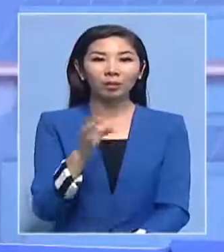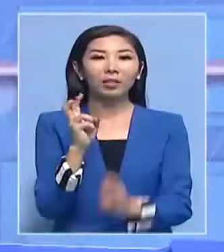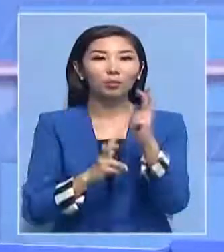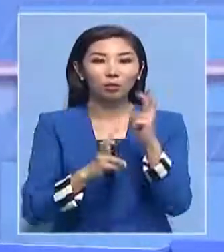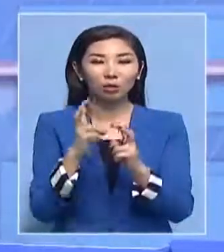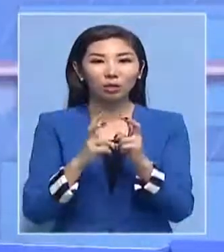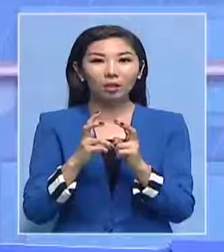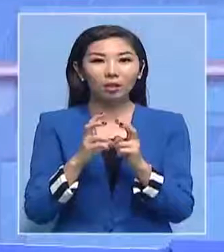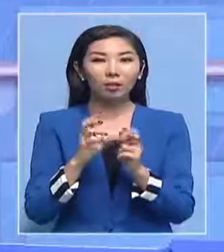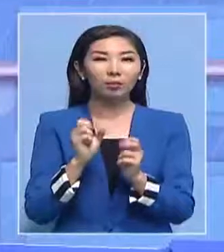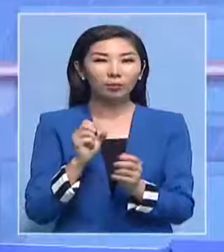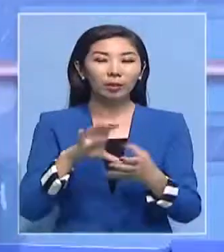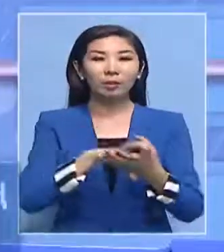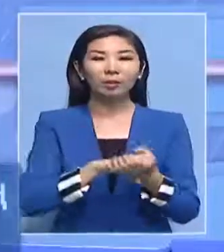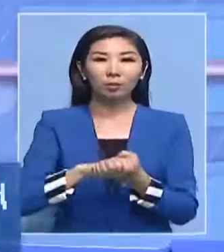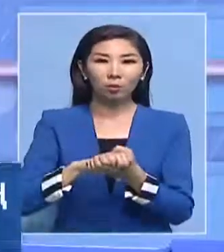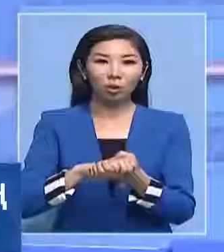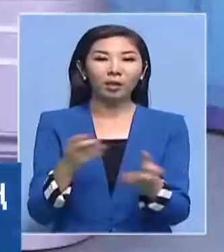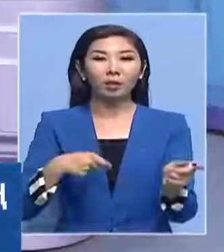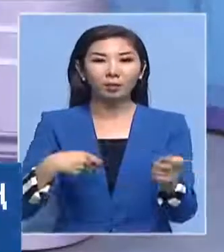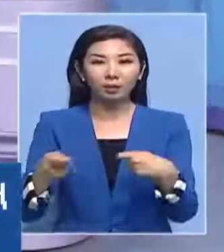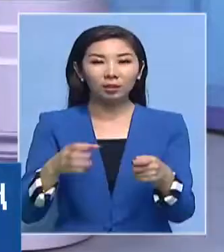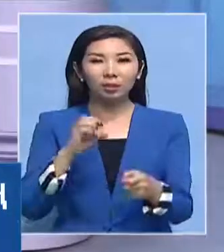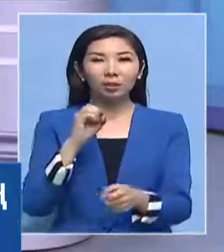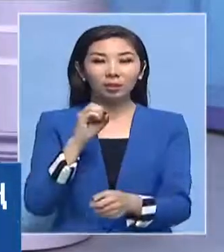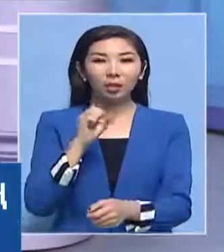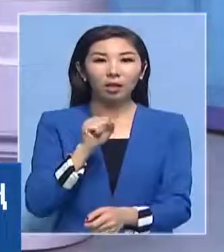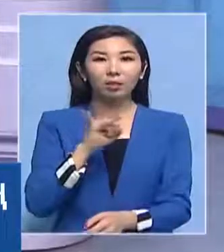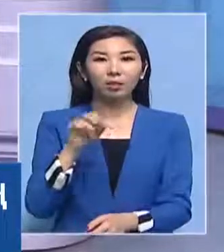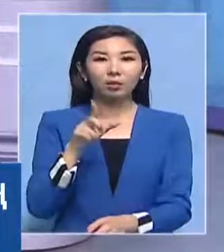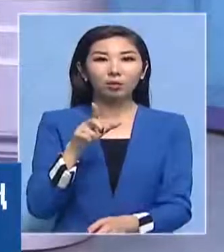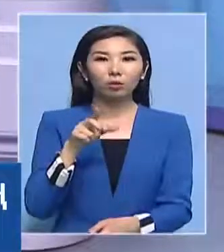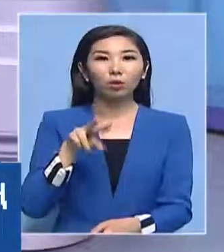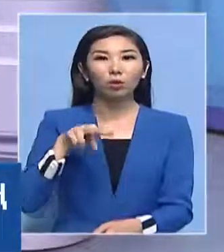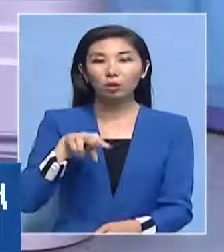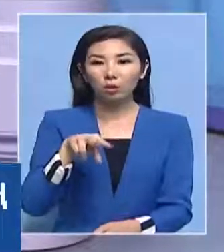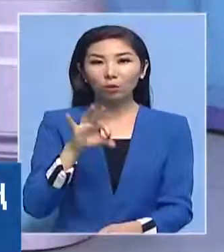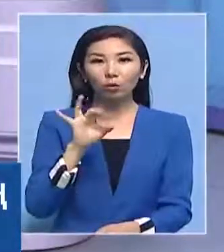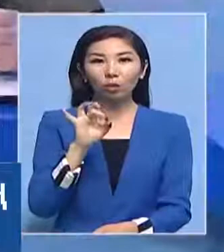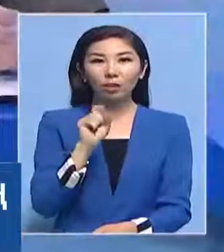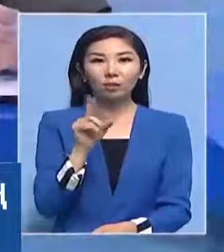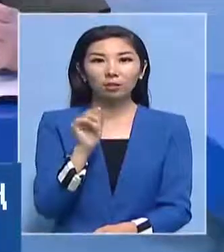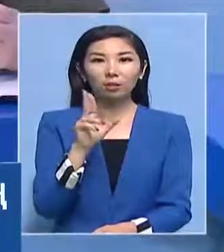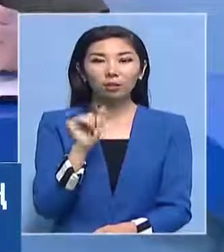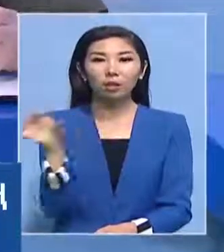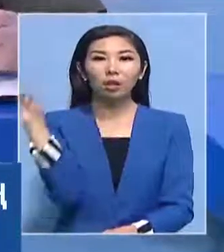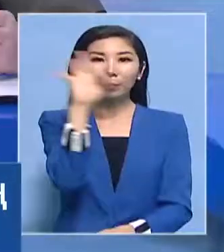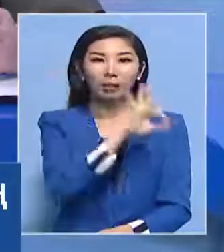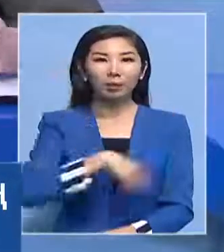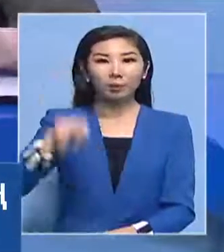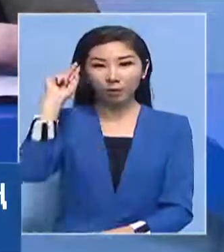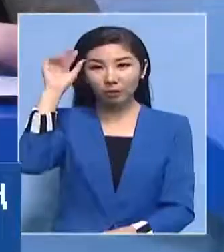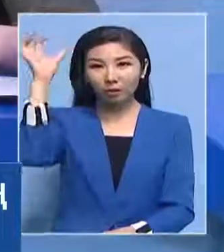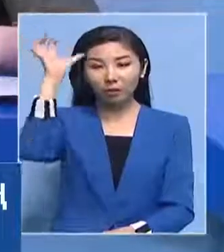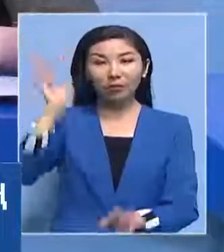орталығы аумақтық кәсіподақтар бірлестігінің төрайымы Есекенова Айгүл Оразқызы. Батыс Қазақстан облыстық білім және